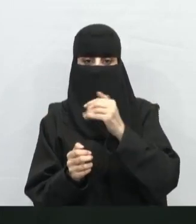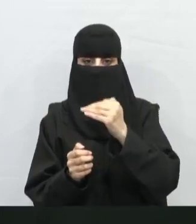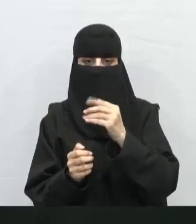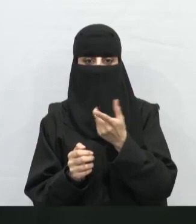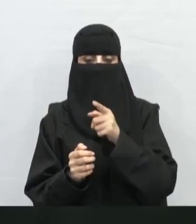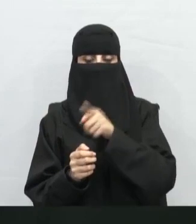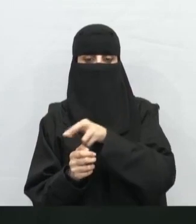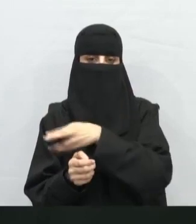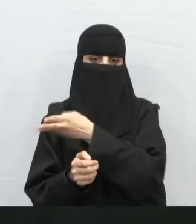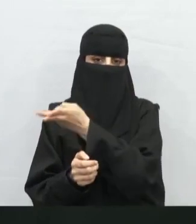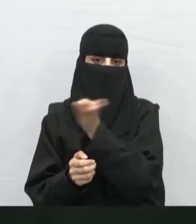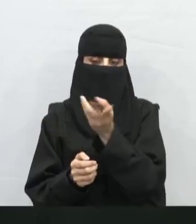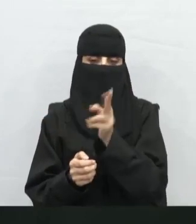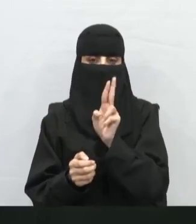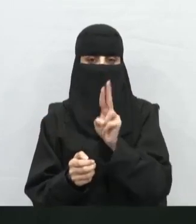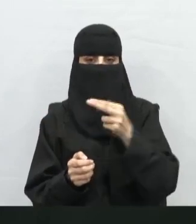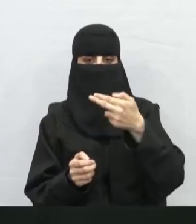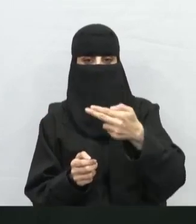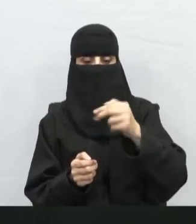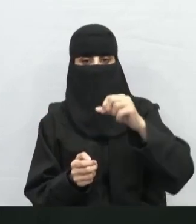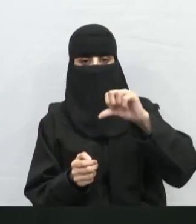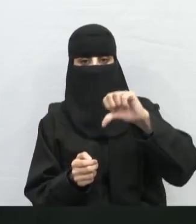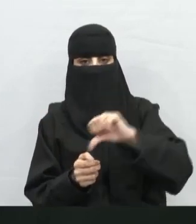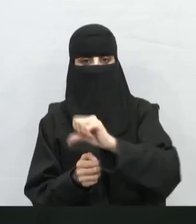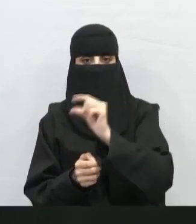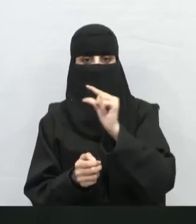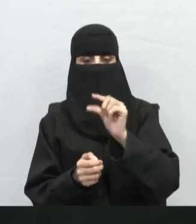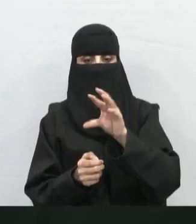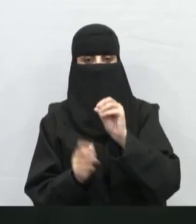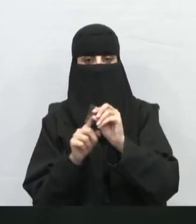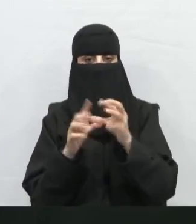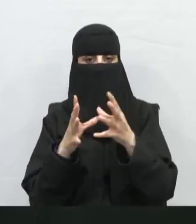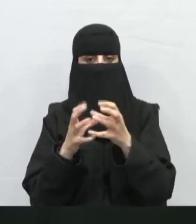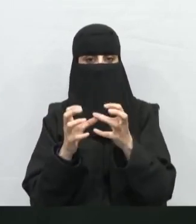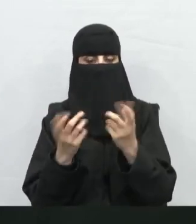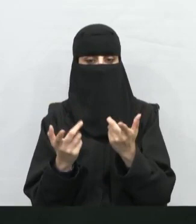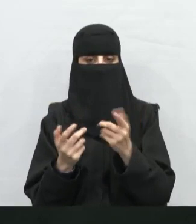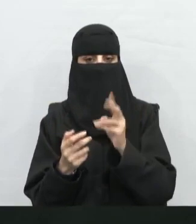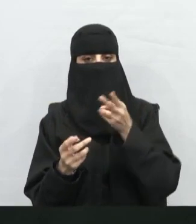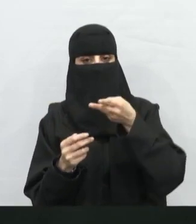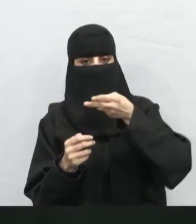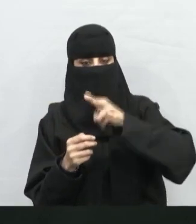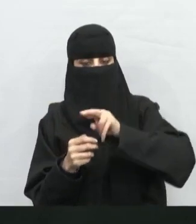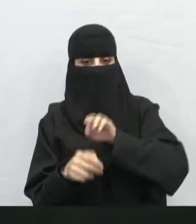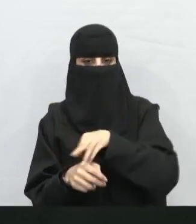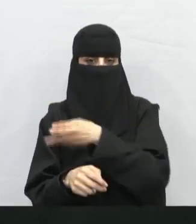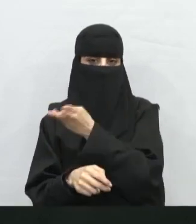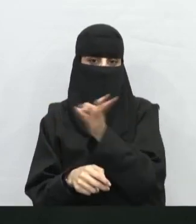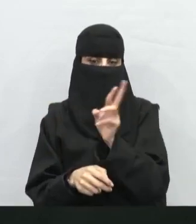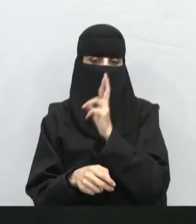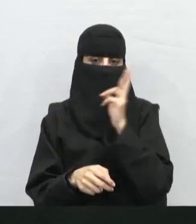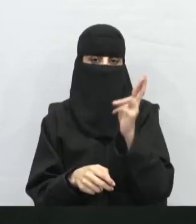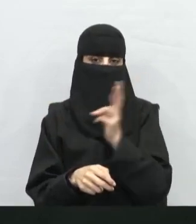خذ اليه عندما تعوده عرفنا كلمه معنى كلمه